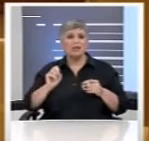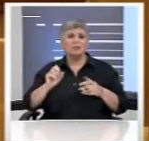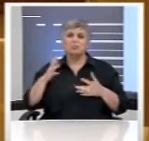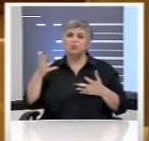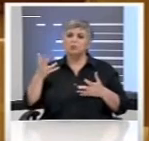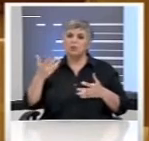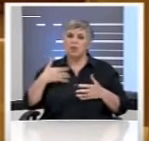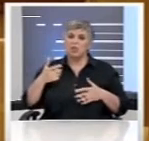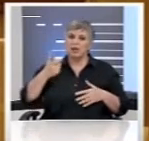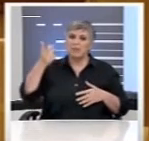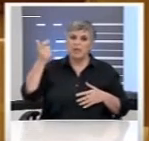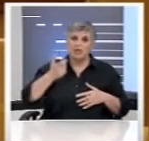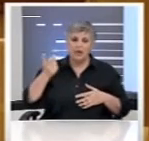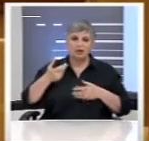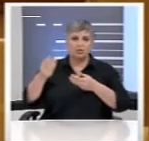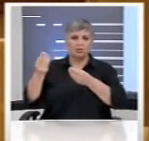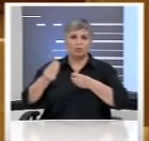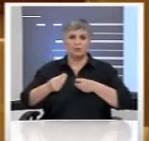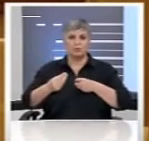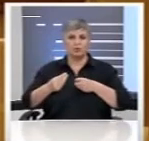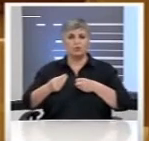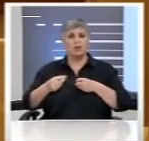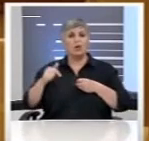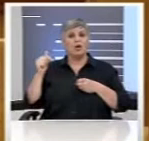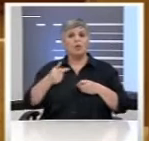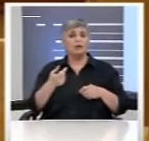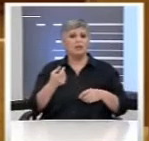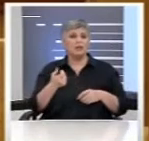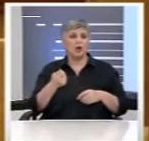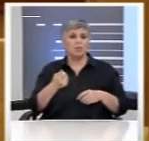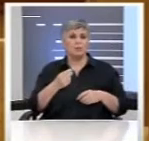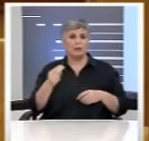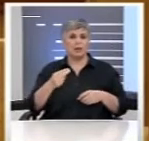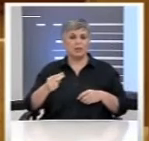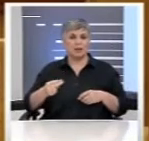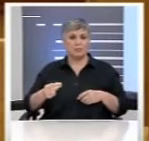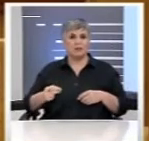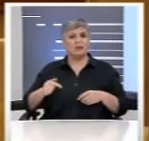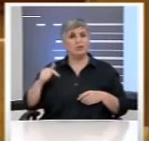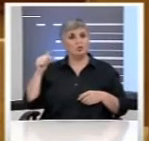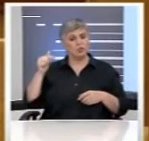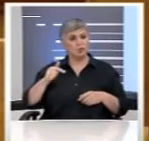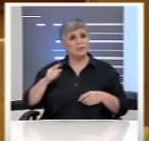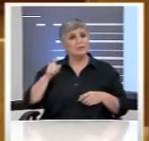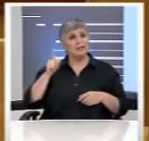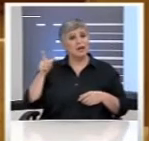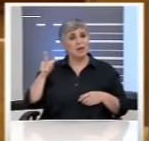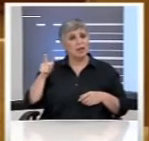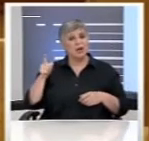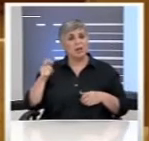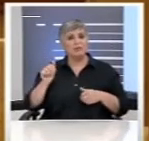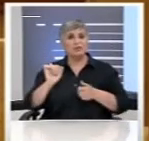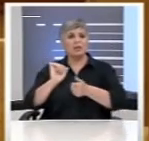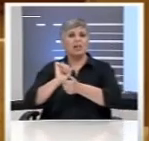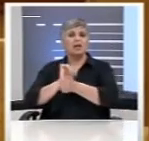κατάσταση της ελληνικής οικονομίας μέσω μακροπρόθεσμα, οι εταίροι πιστωτές δεσμεύονται να πάρουν όλα όσα